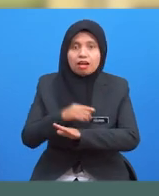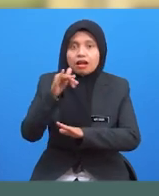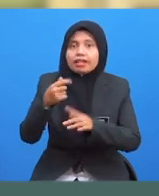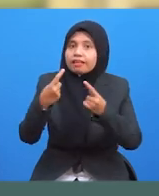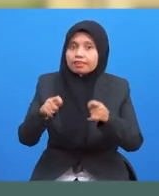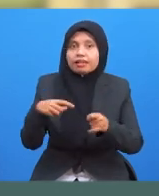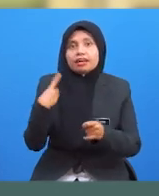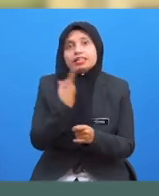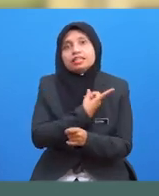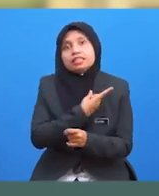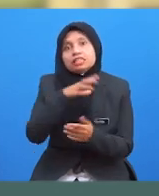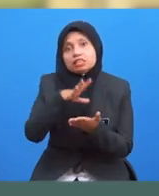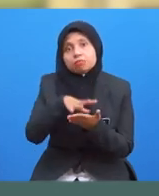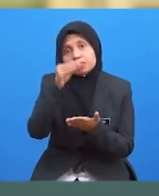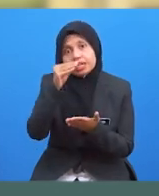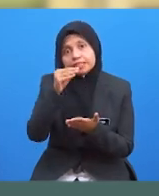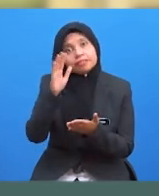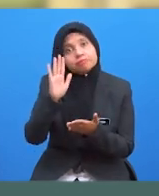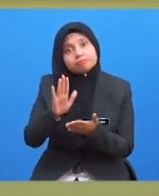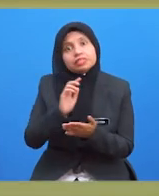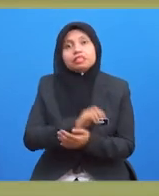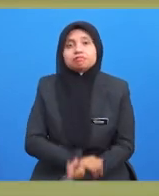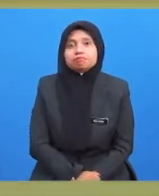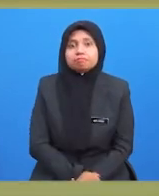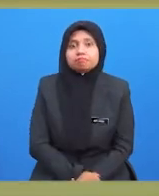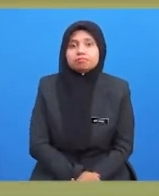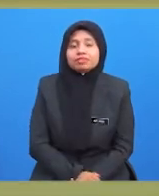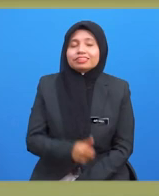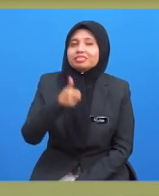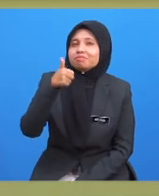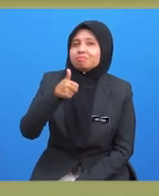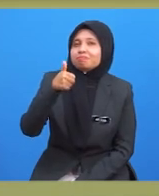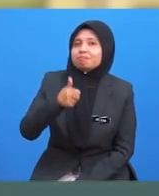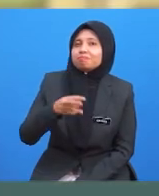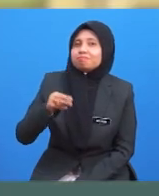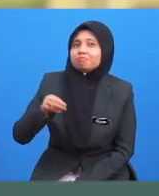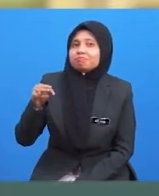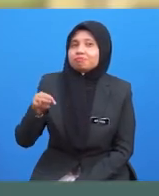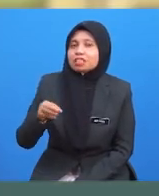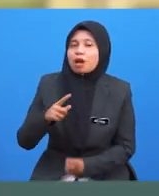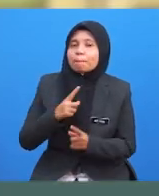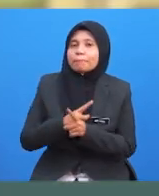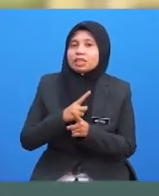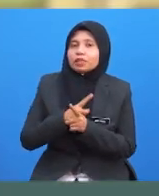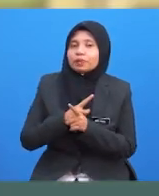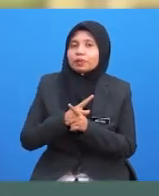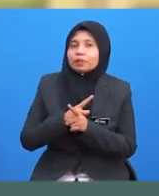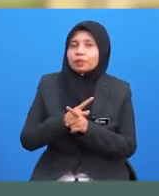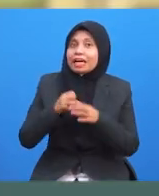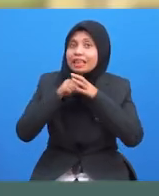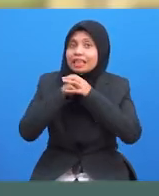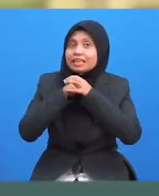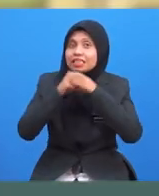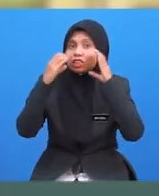kita pelajari sebentar tadi? Bagus murid-murid, tepat sekali.